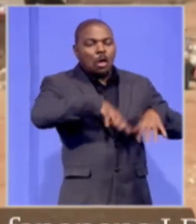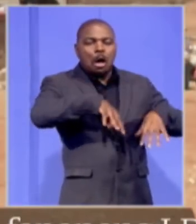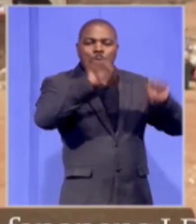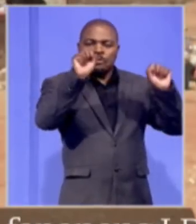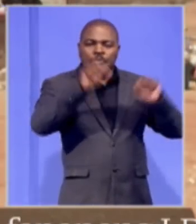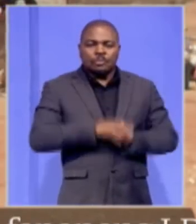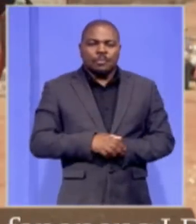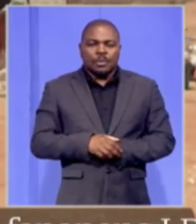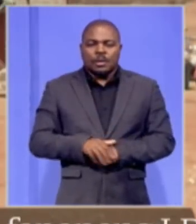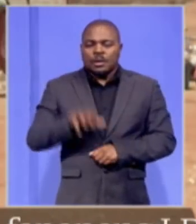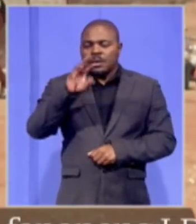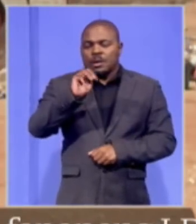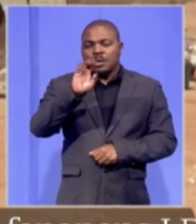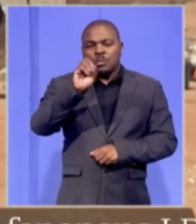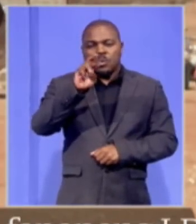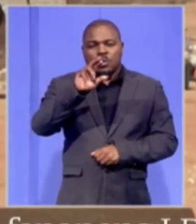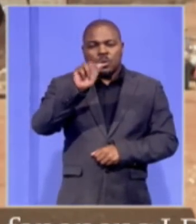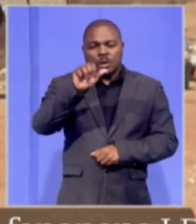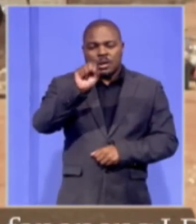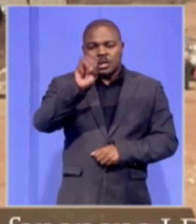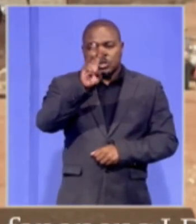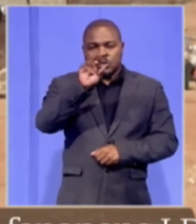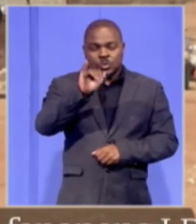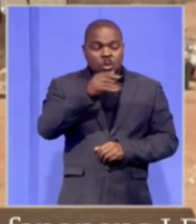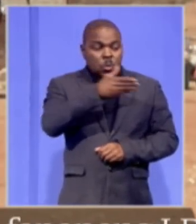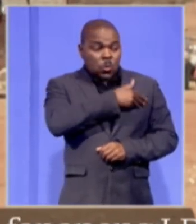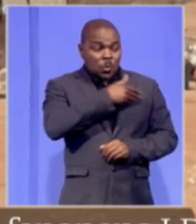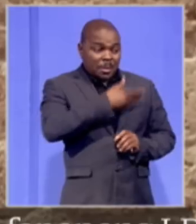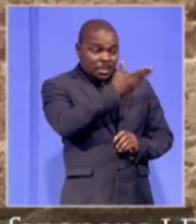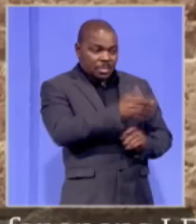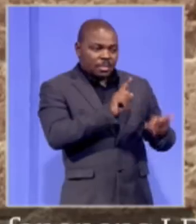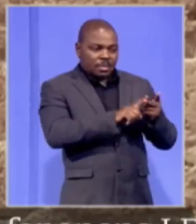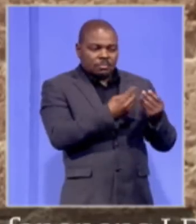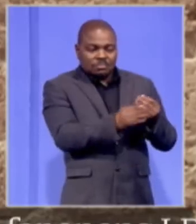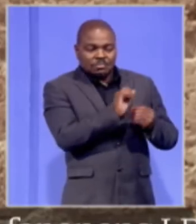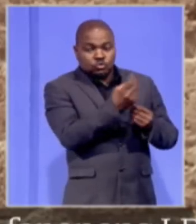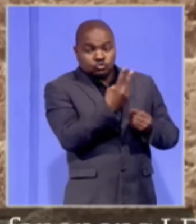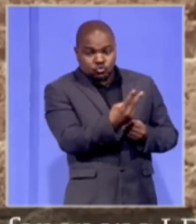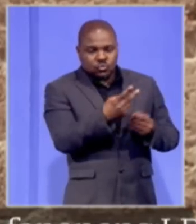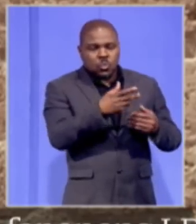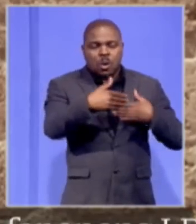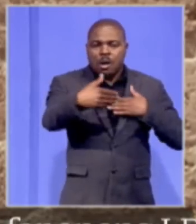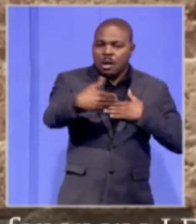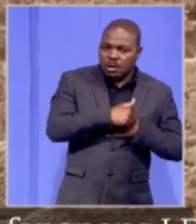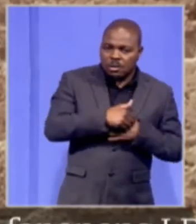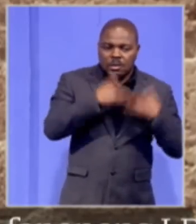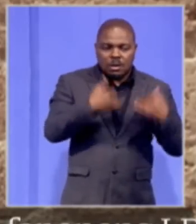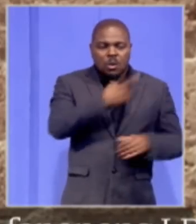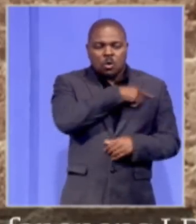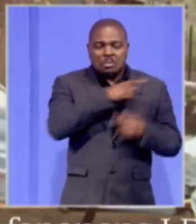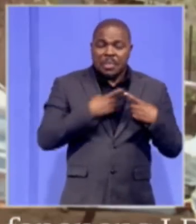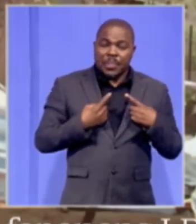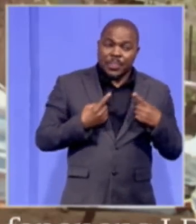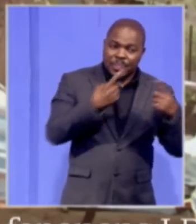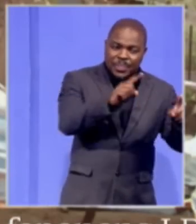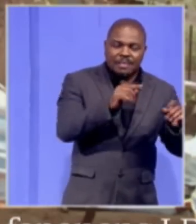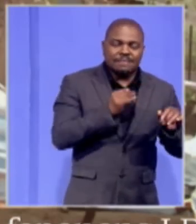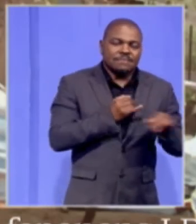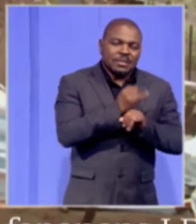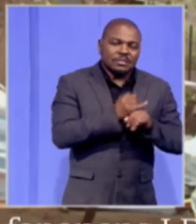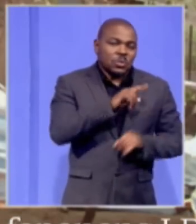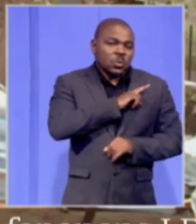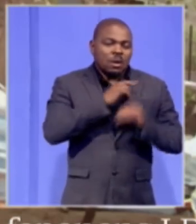ka lapeng la ga Moraswi. Mosadi le bana ba gagwe ba babedi ba itemogetše dikgobalo le go kitimišetša bookelong morago ga gore ntlo ya bona